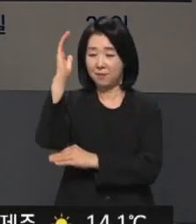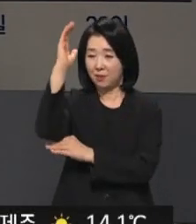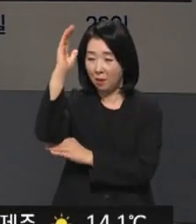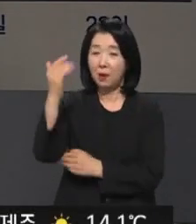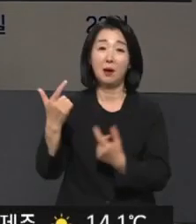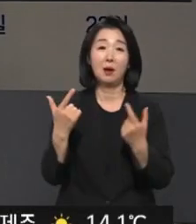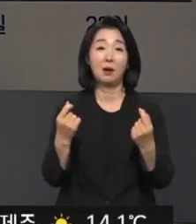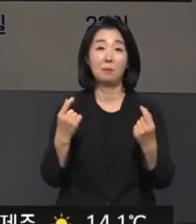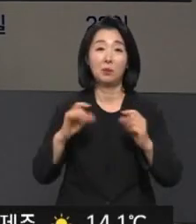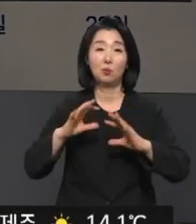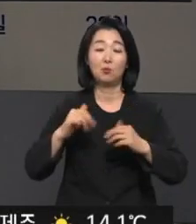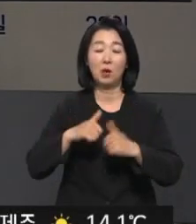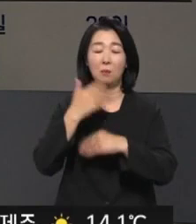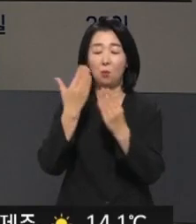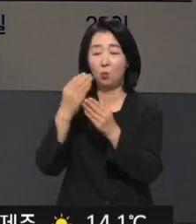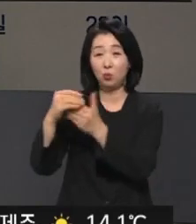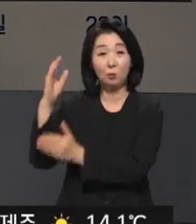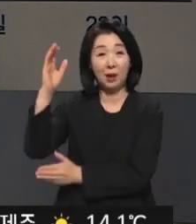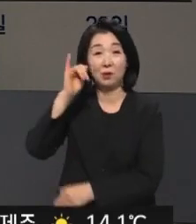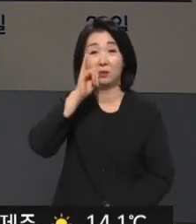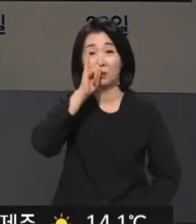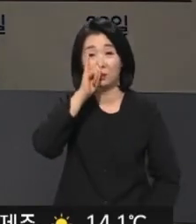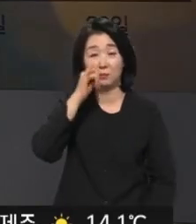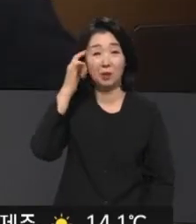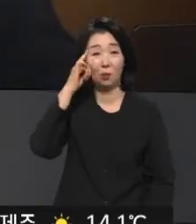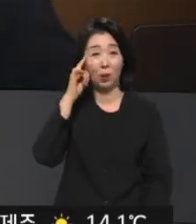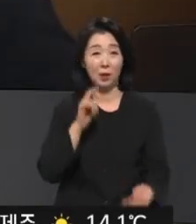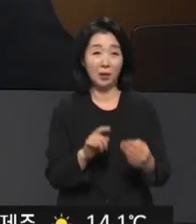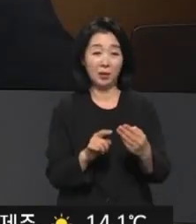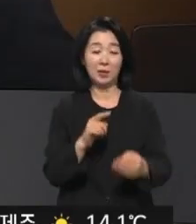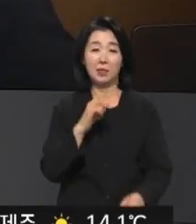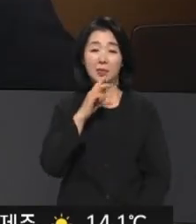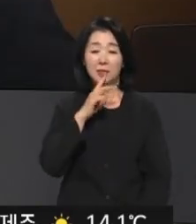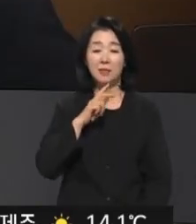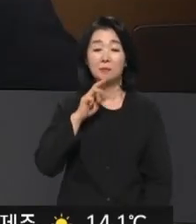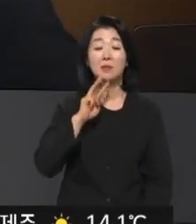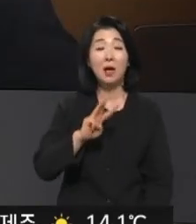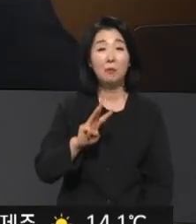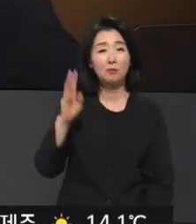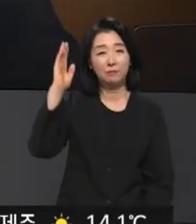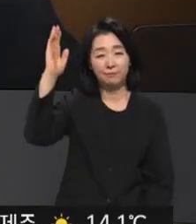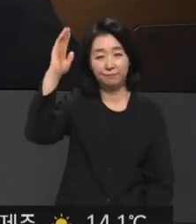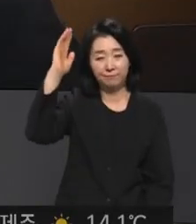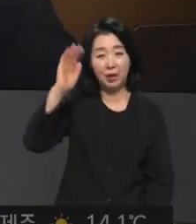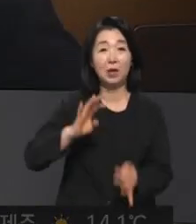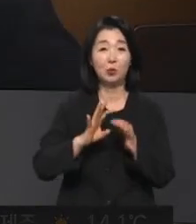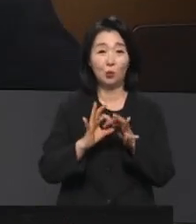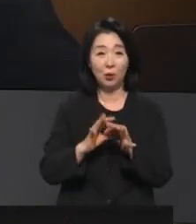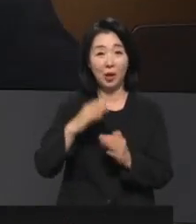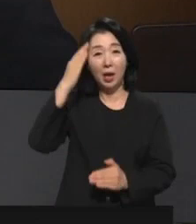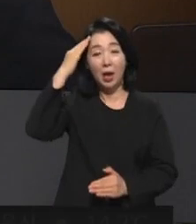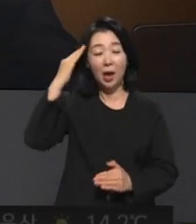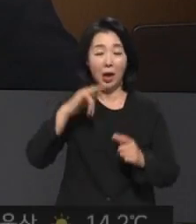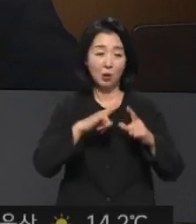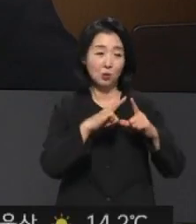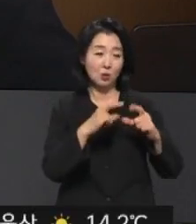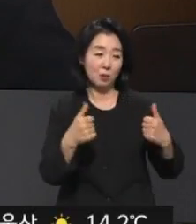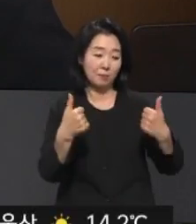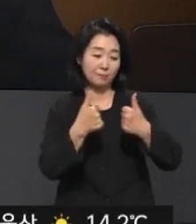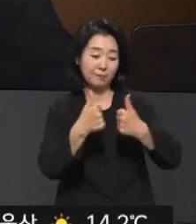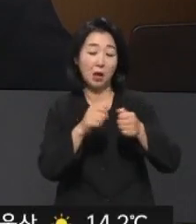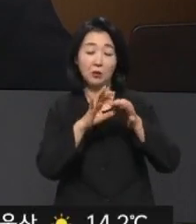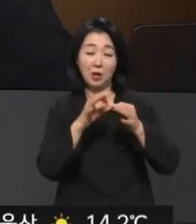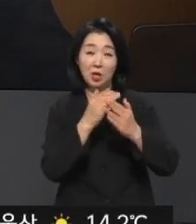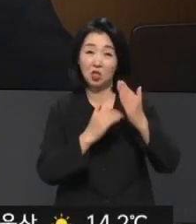대통령의 국무회의 모두 발언이 있었죠. 무려 23분의 생중계를 통해 윤 대통령은 한일 정상회담 결과의 정당성을